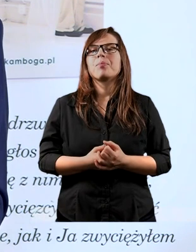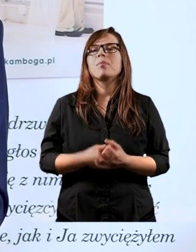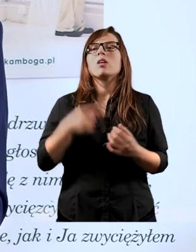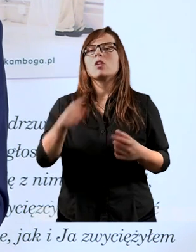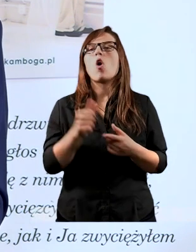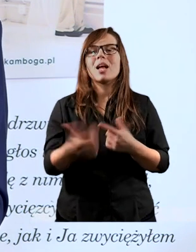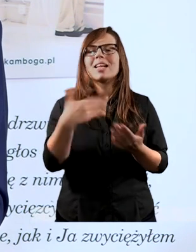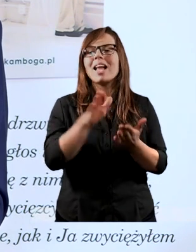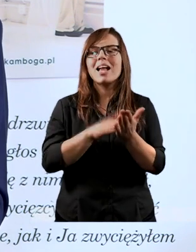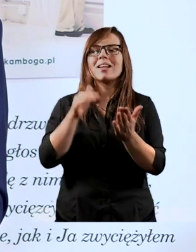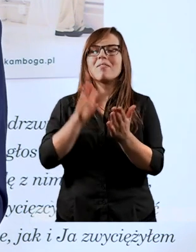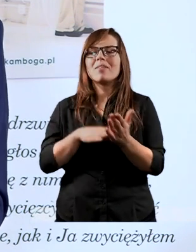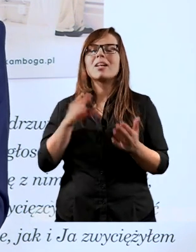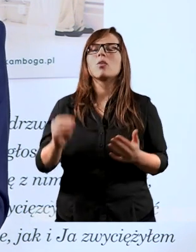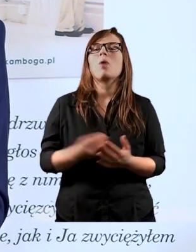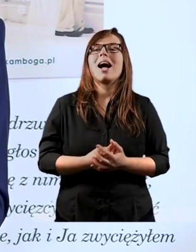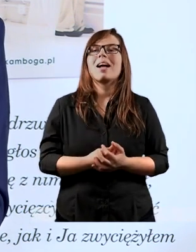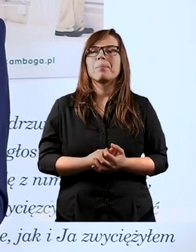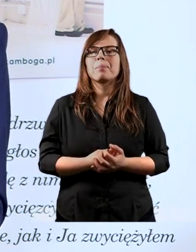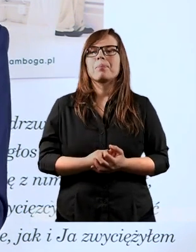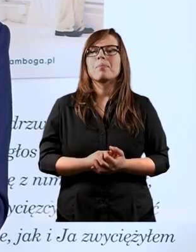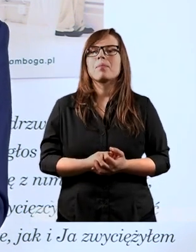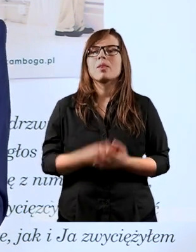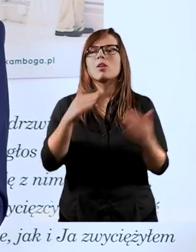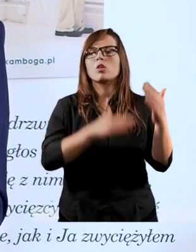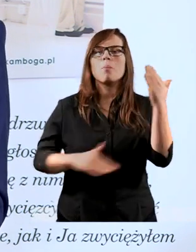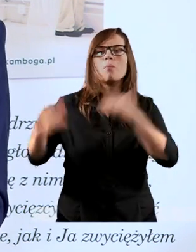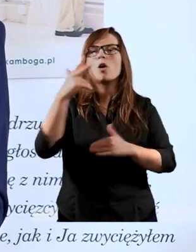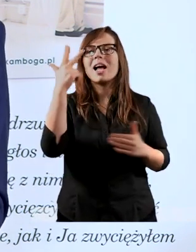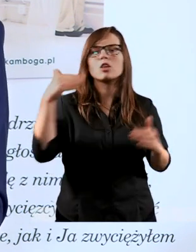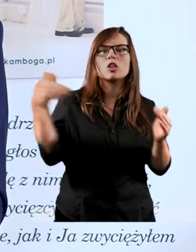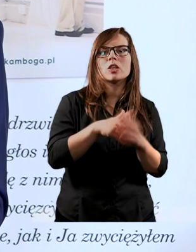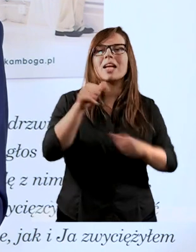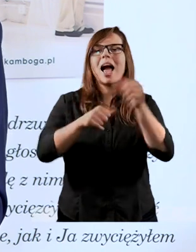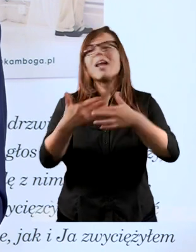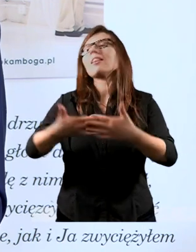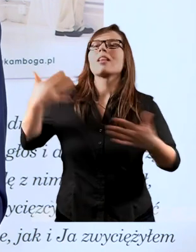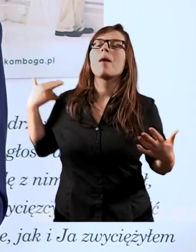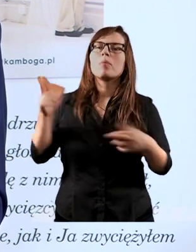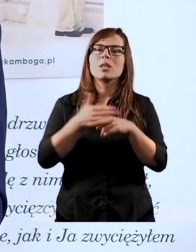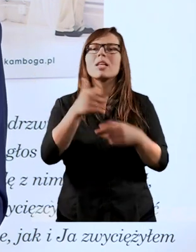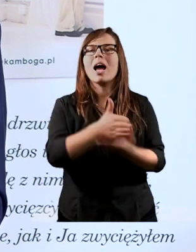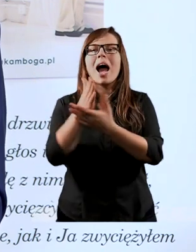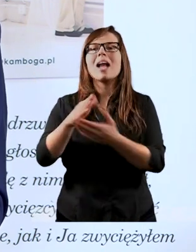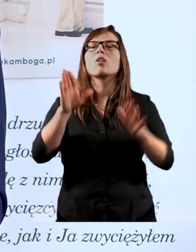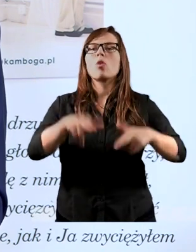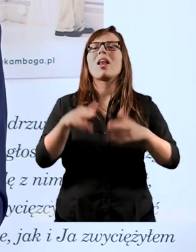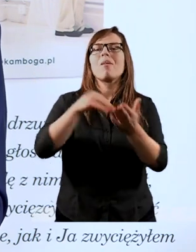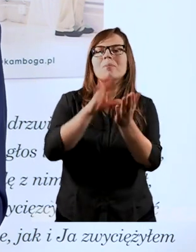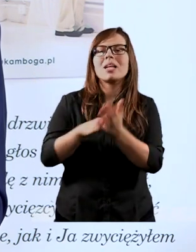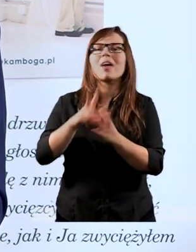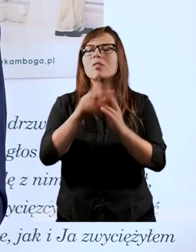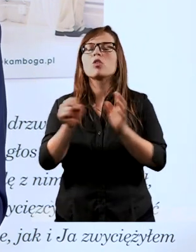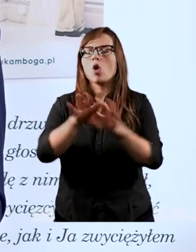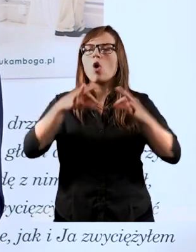I to, co niezwykłe, tych ponad 3000 lat temu, kiedy te rady zostały spisane odnośnie zdrowia, one